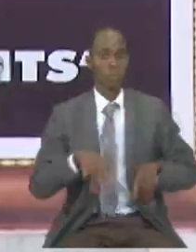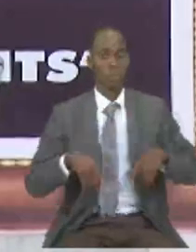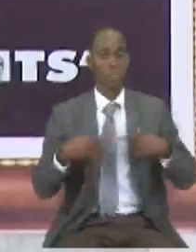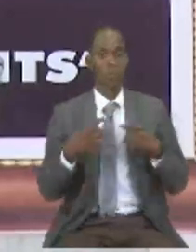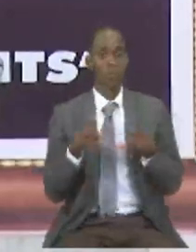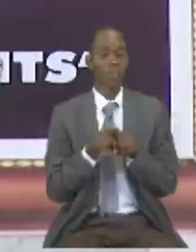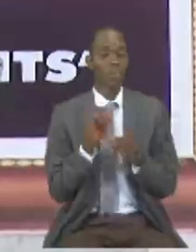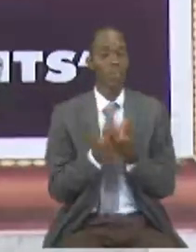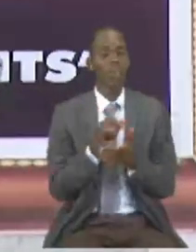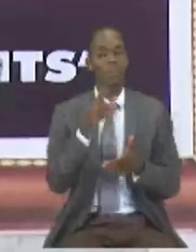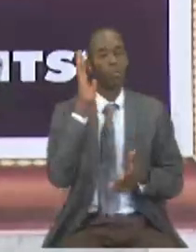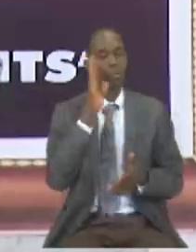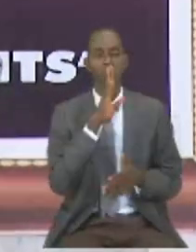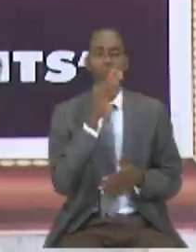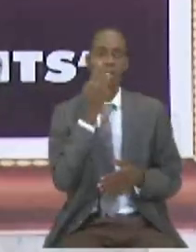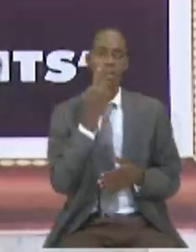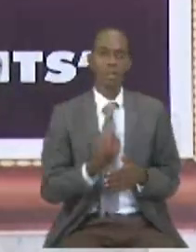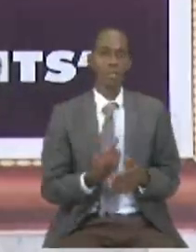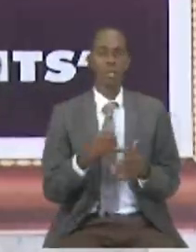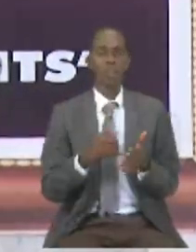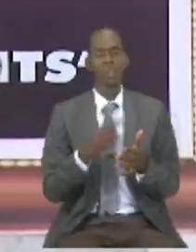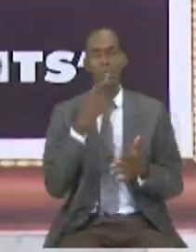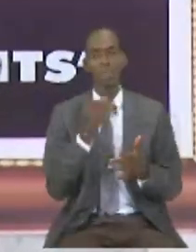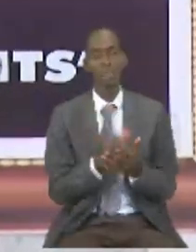votre vie de cette manière, vous serez tout seul.